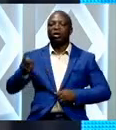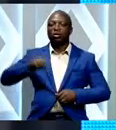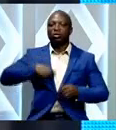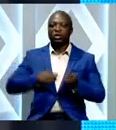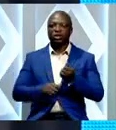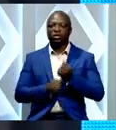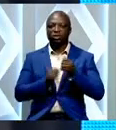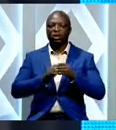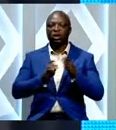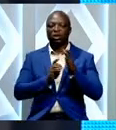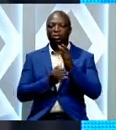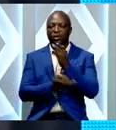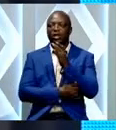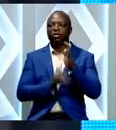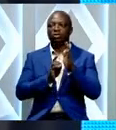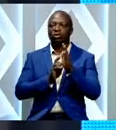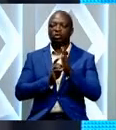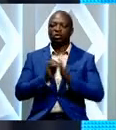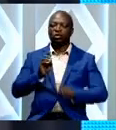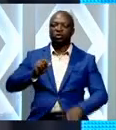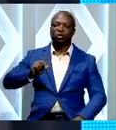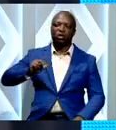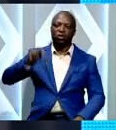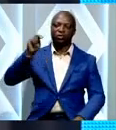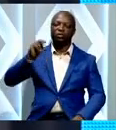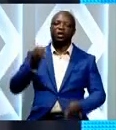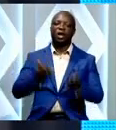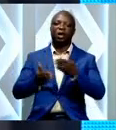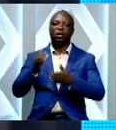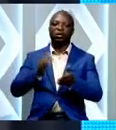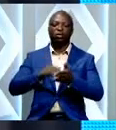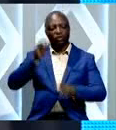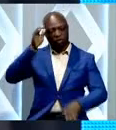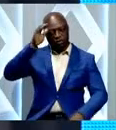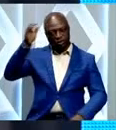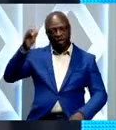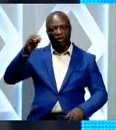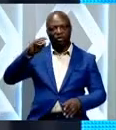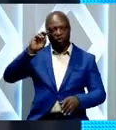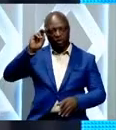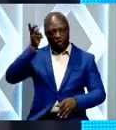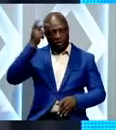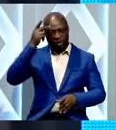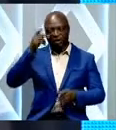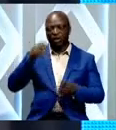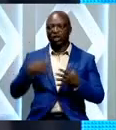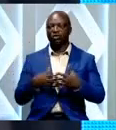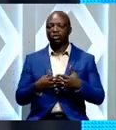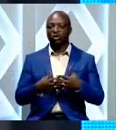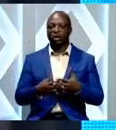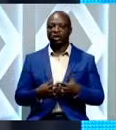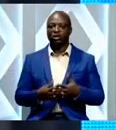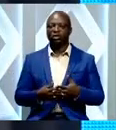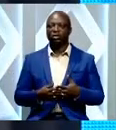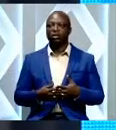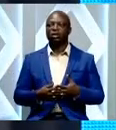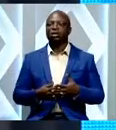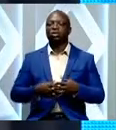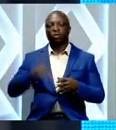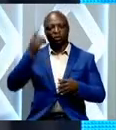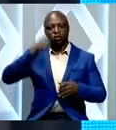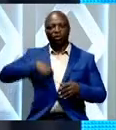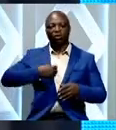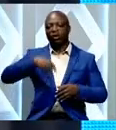les pays du Nord à un retour en grâce du concept de politique industrielle. Alors, osons le mot, il nous faut